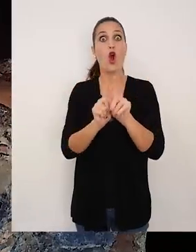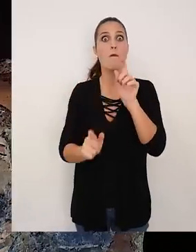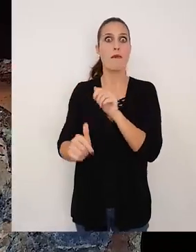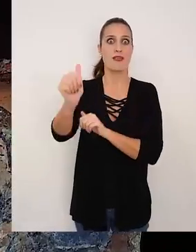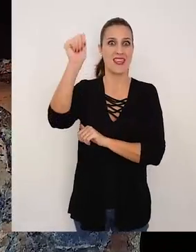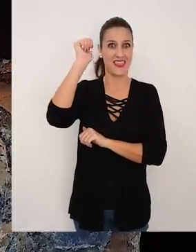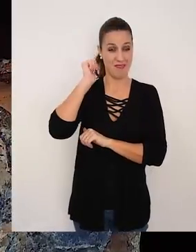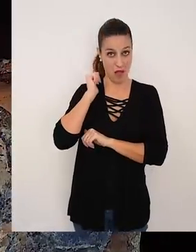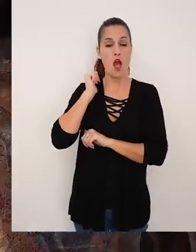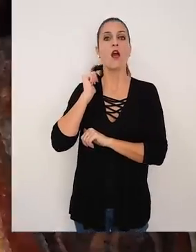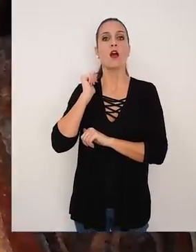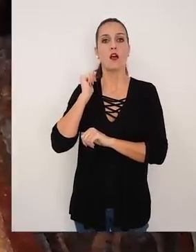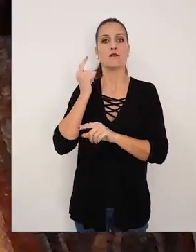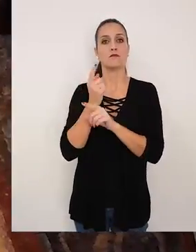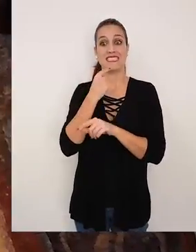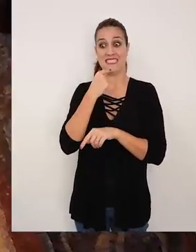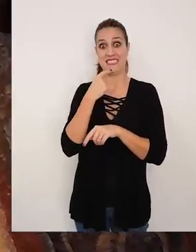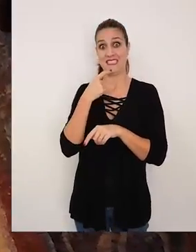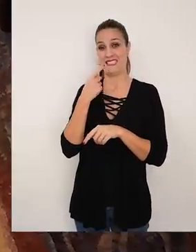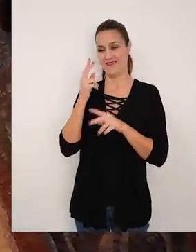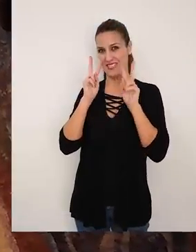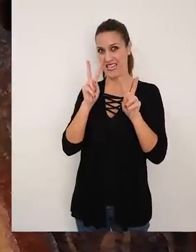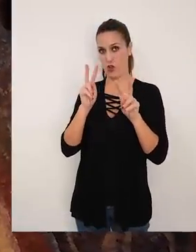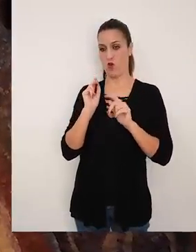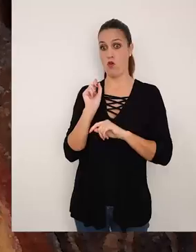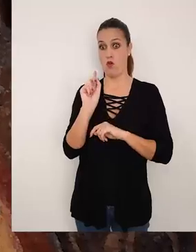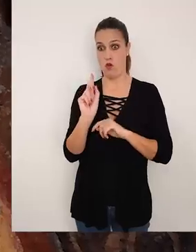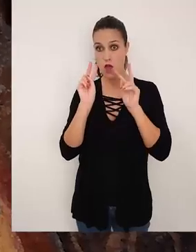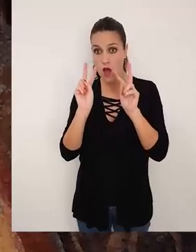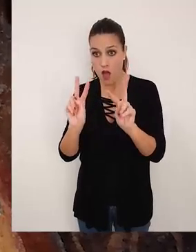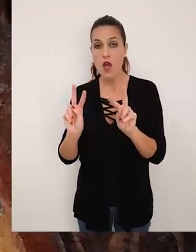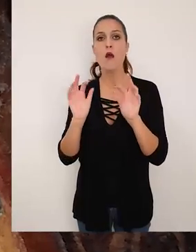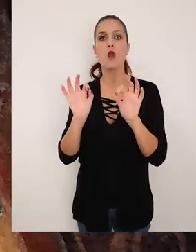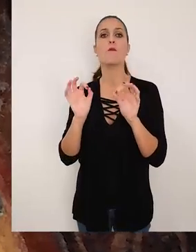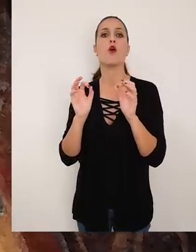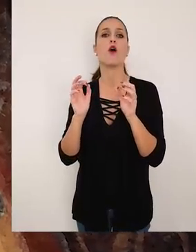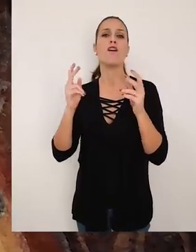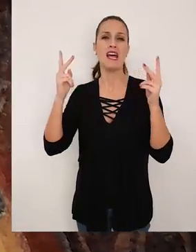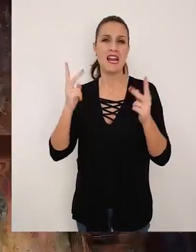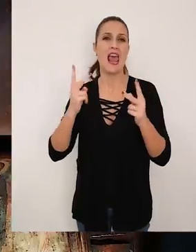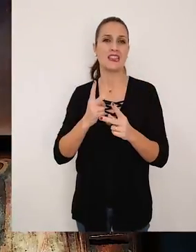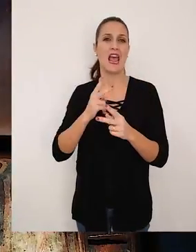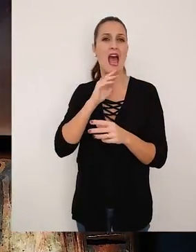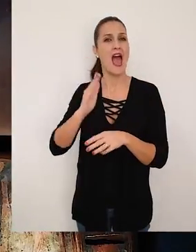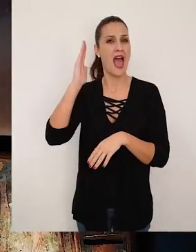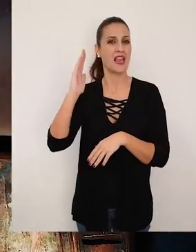di fruizione e la percezione storica reale del monumento ipogeo di Santa Maria degli Angeli.